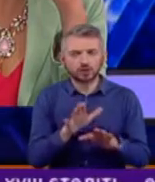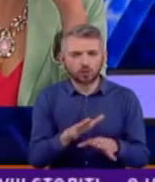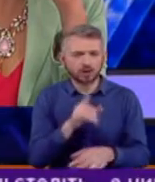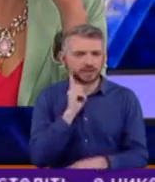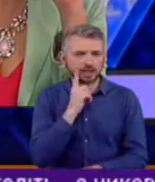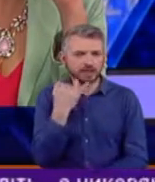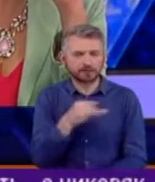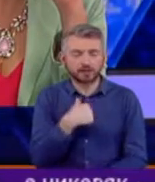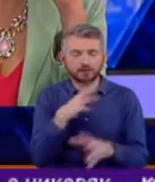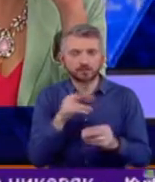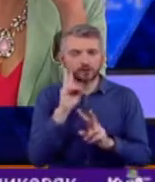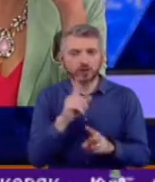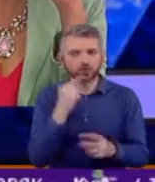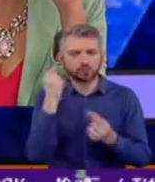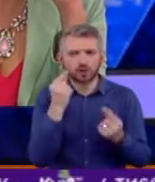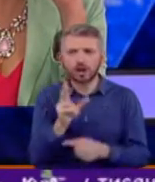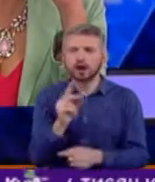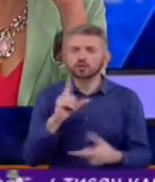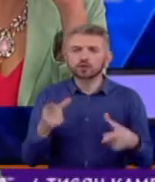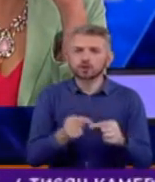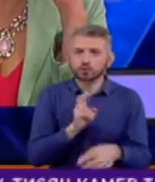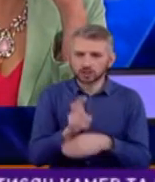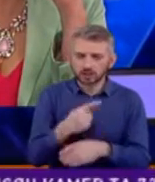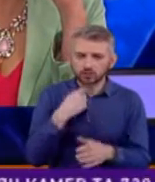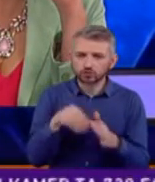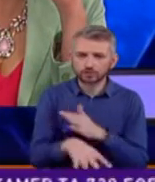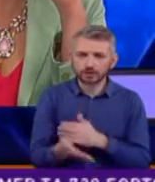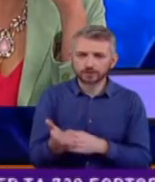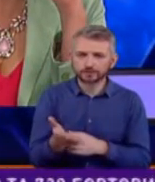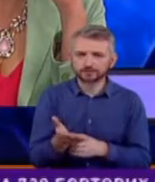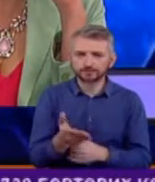Я вообще не знаю, что психологи... А в другий тур пойдете голосовать?